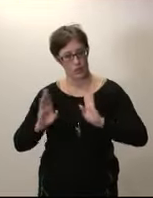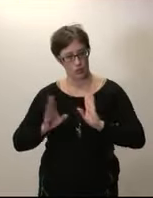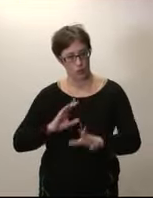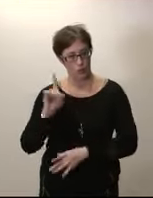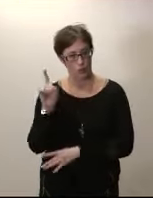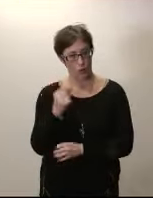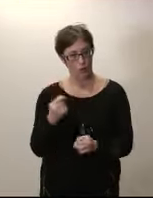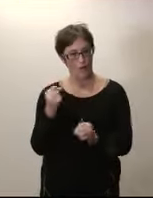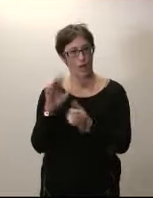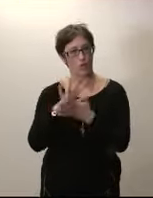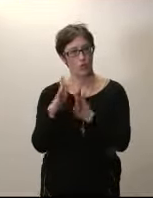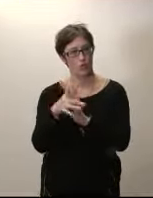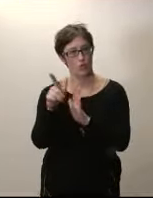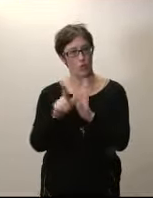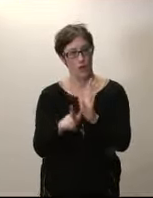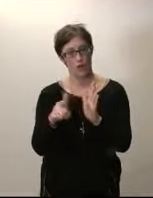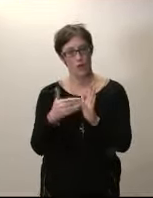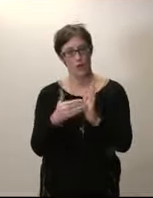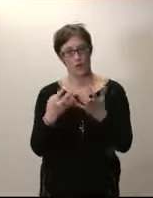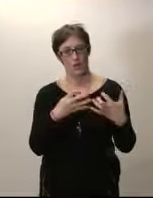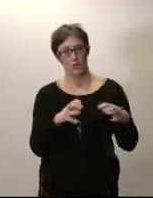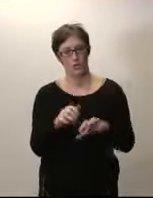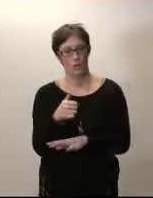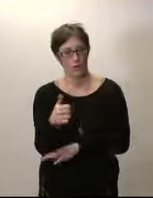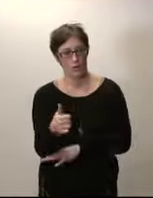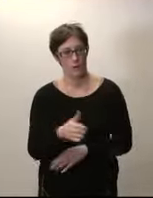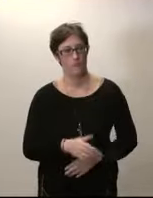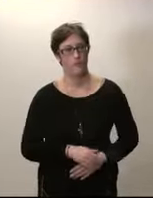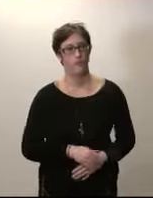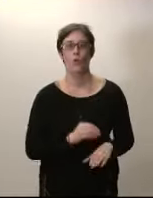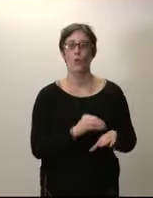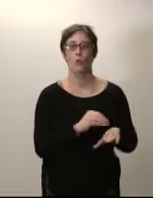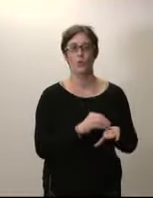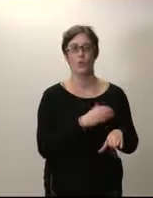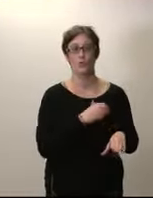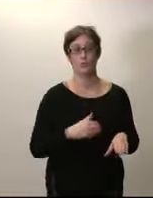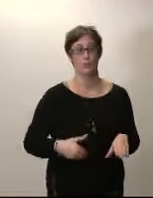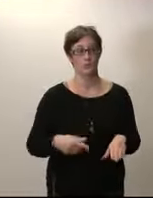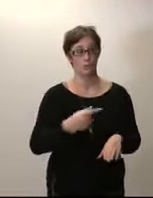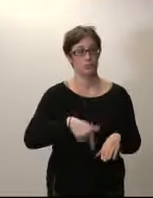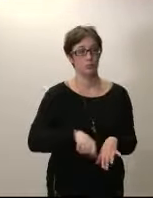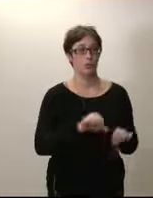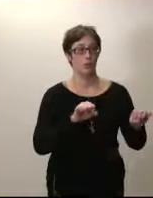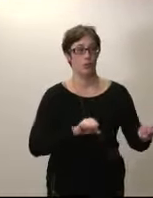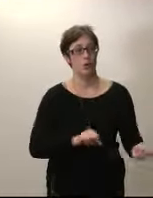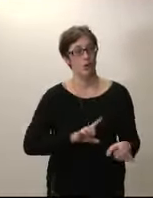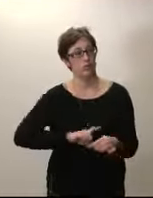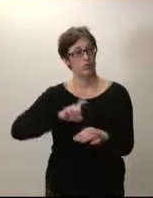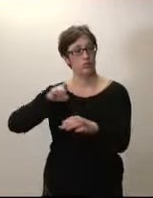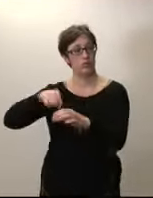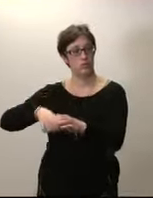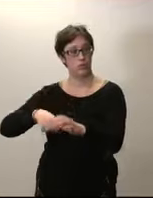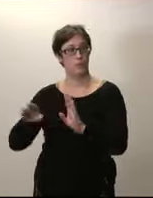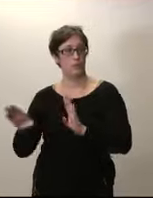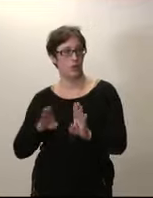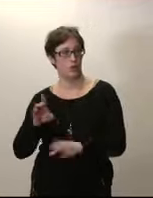1901. Le conseil municipal est appelé à donner son accord à l'adhésion de la ville à la médiation de l'eau aux conditions du présent